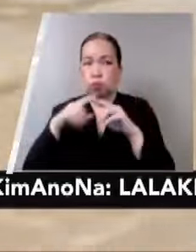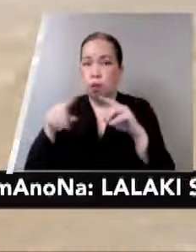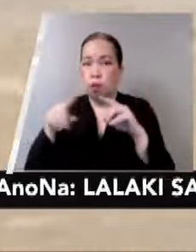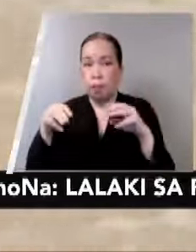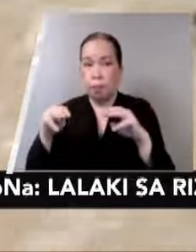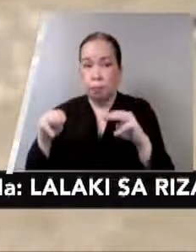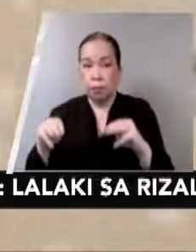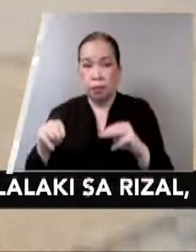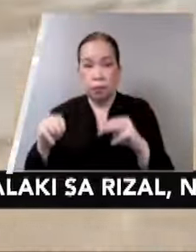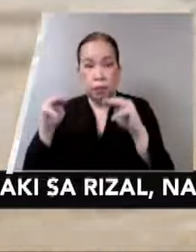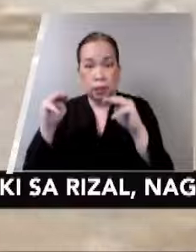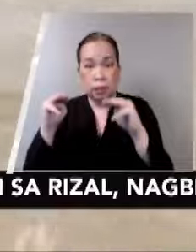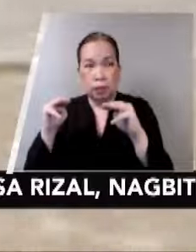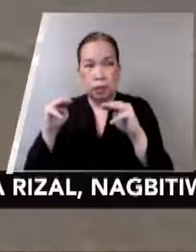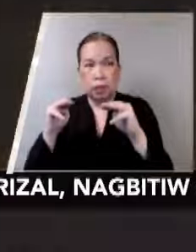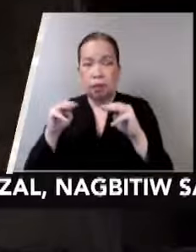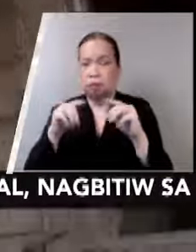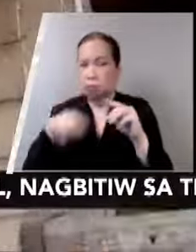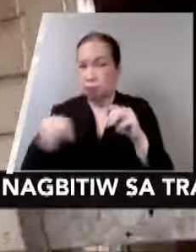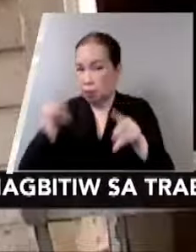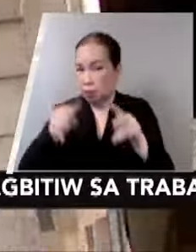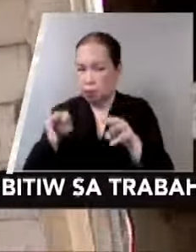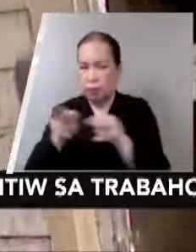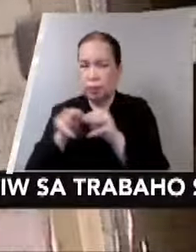ng pangamba tuwing tag-ulan.